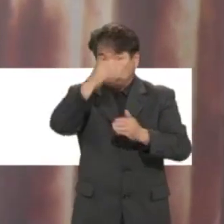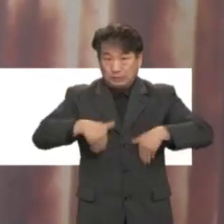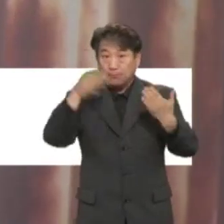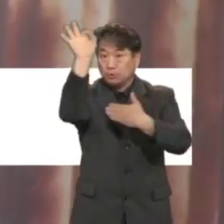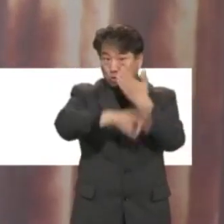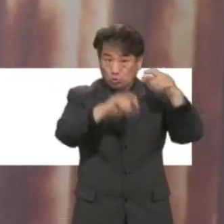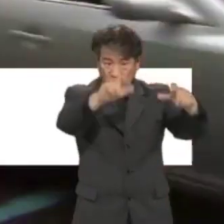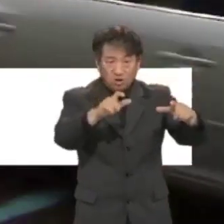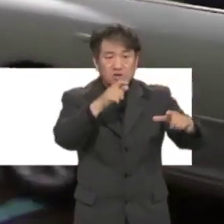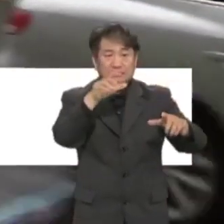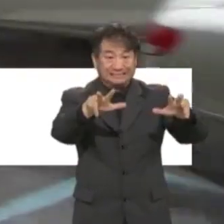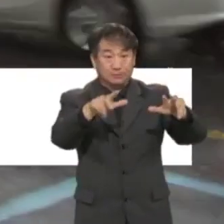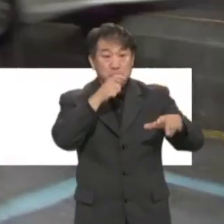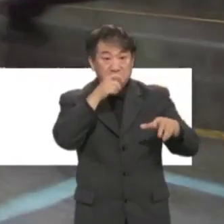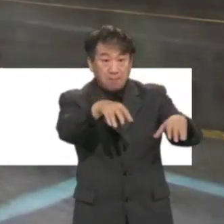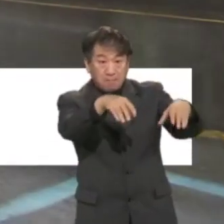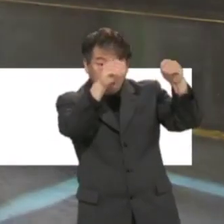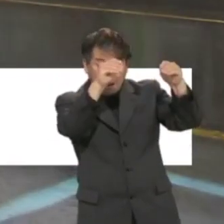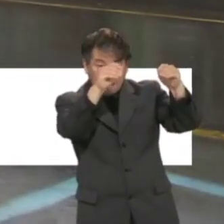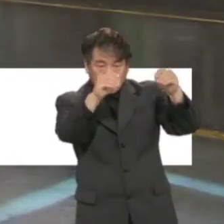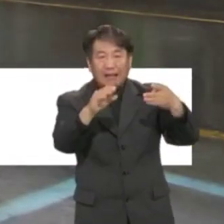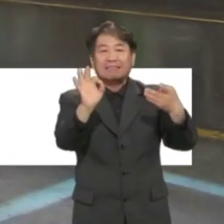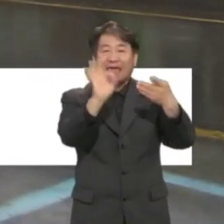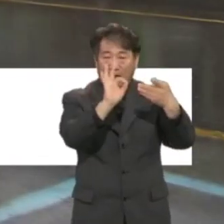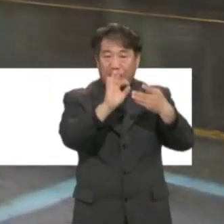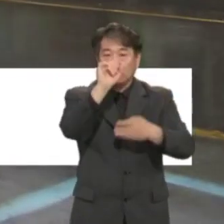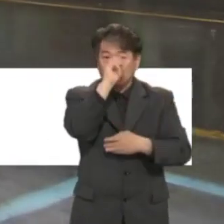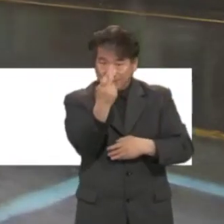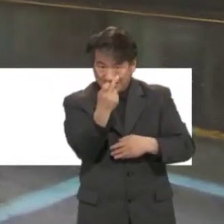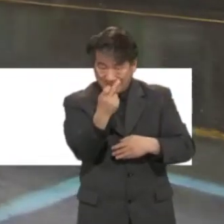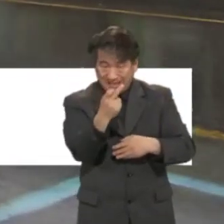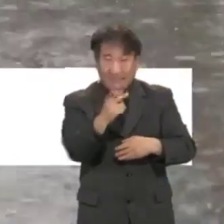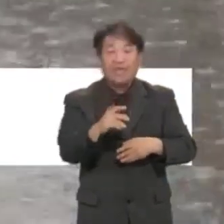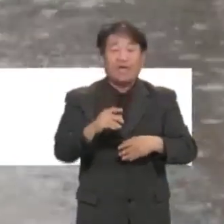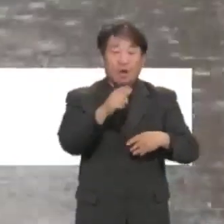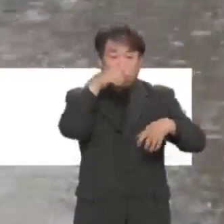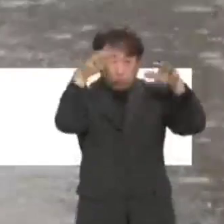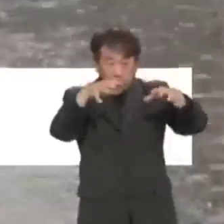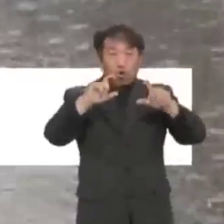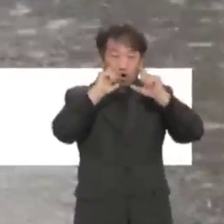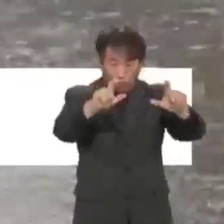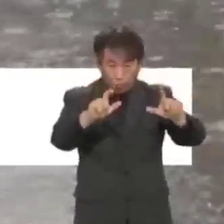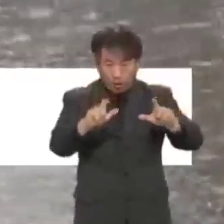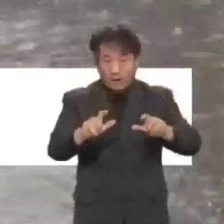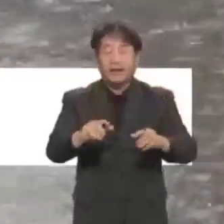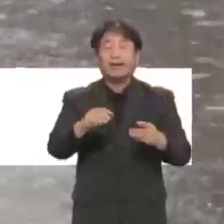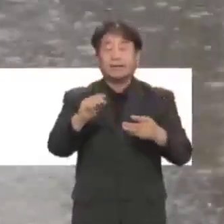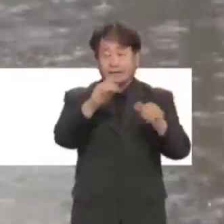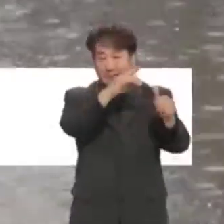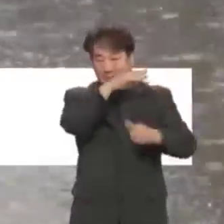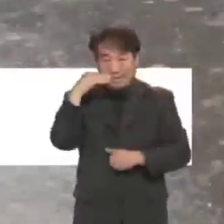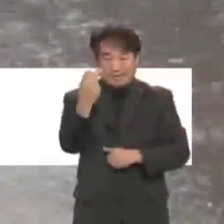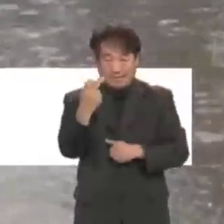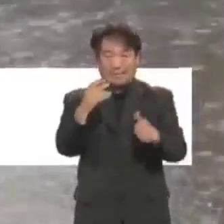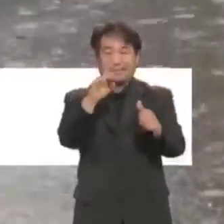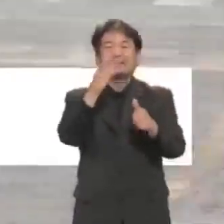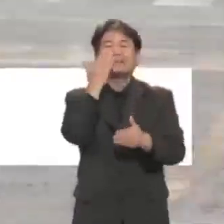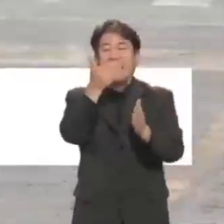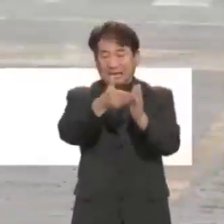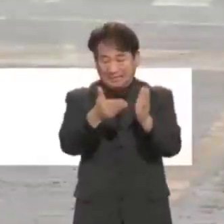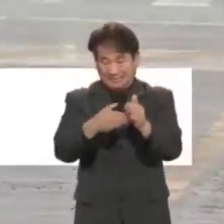충남 서쪽지역은 다소 소강상태에 들며 태안과 서산에 내려진 호우경보와 예산 당진 홍성에 내려진 호우주의보는